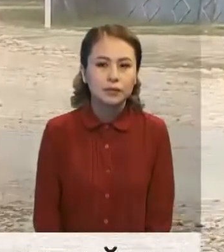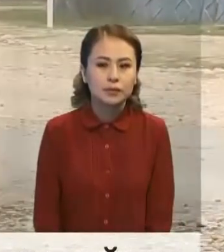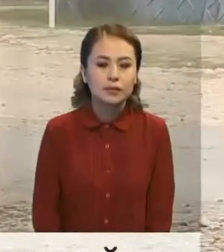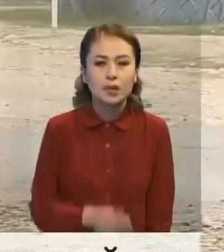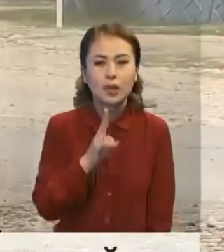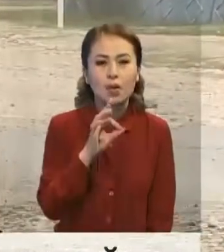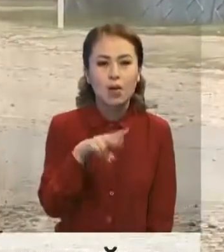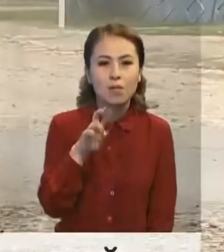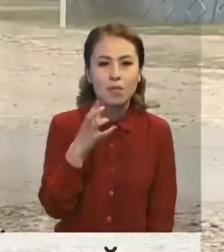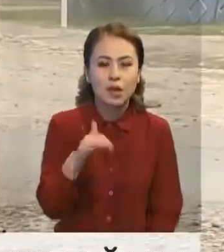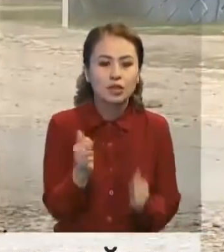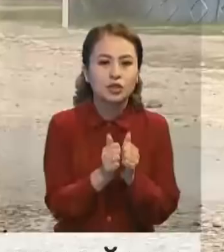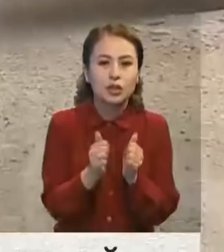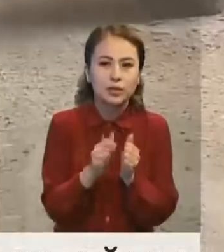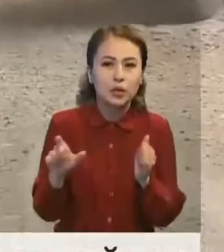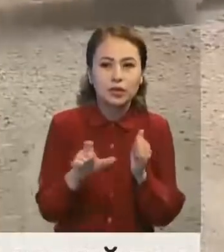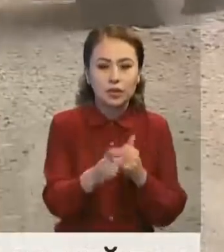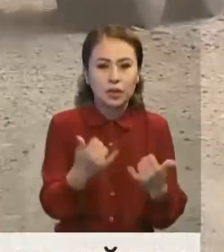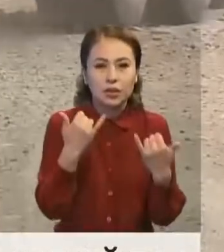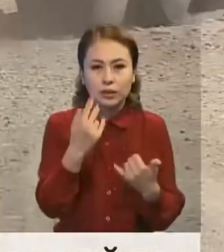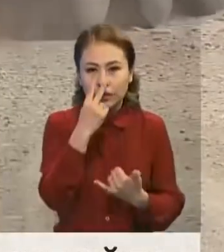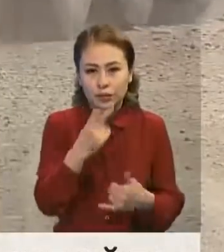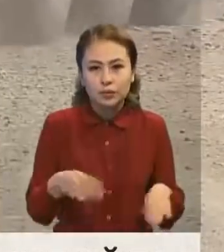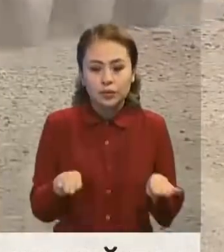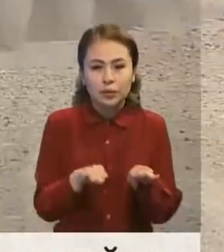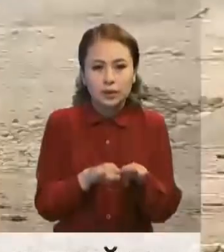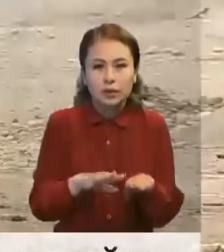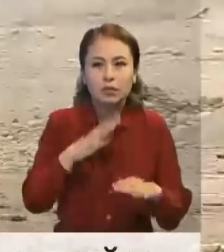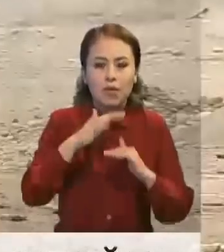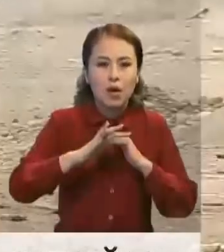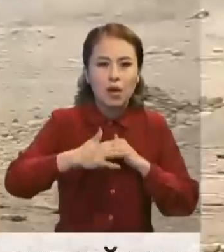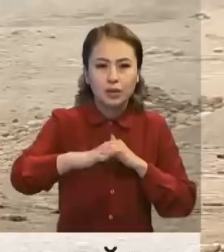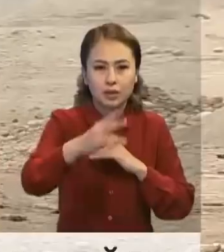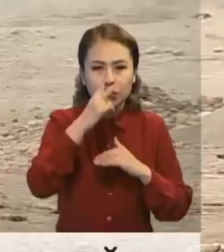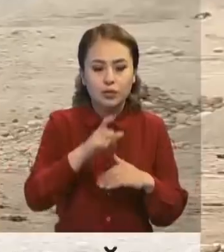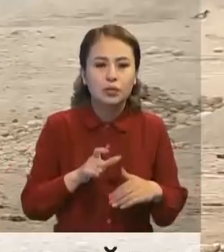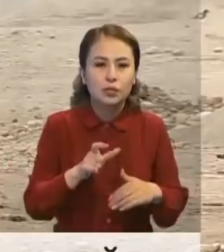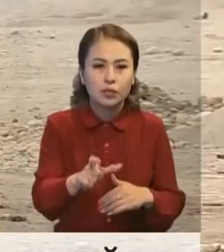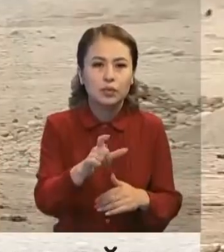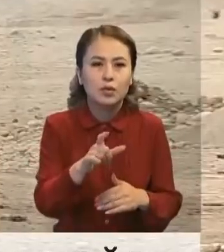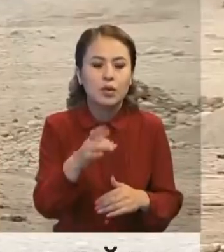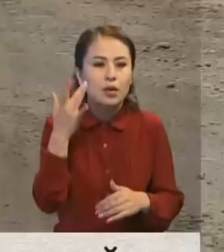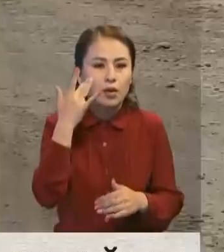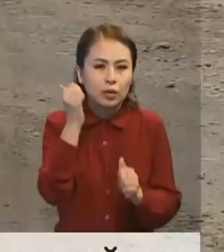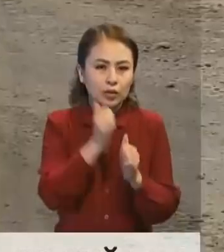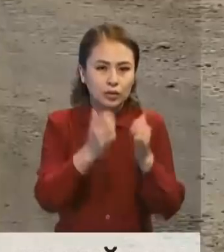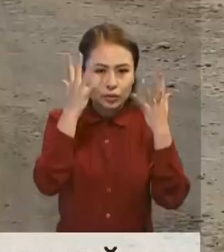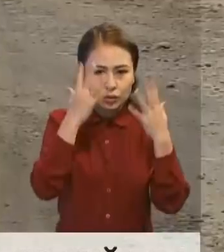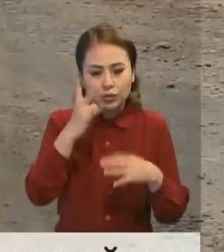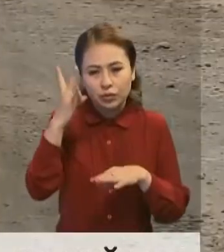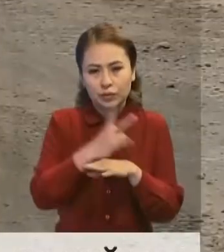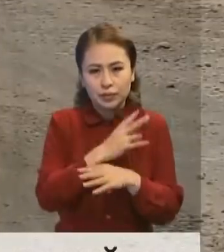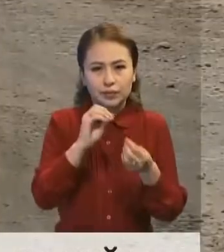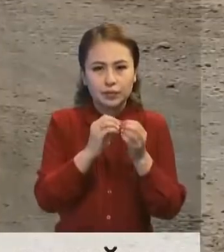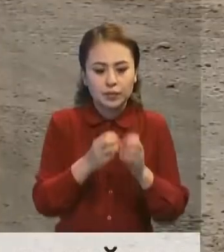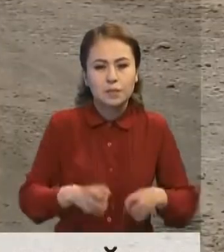Көлбай ауылының жанынан өтетін автомагистральдың қазіргі жағдайы міне осындай. Ойқыш, ойқысы шыққан күре жолдан көлік ағыны күндіз-түні үзілмейді. Сондықтан